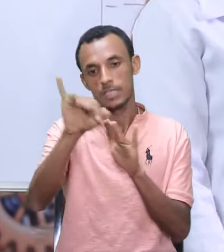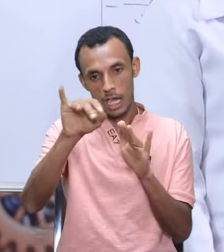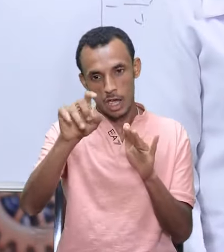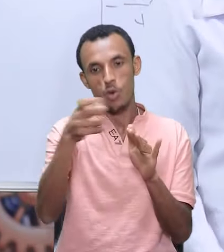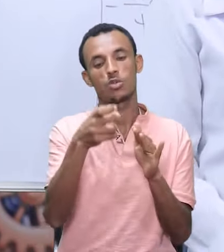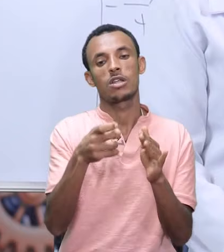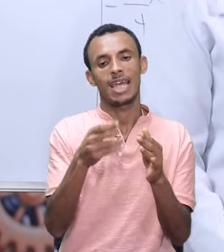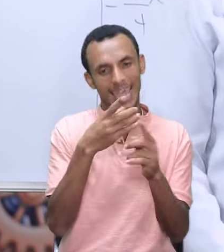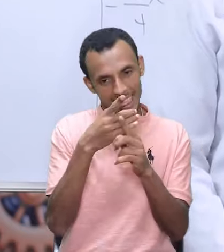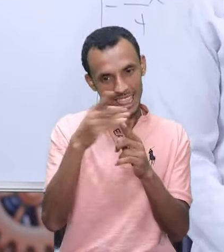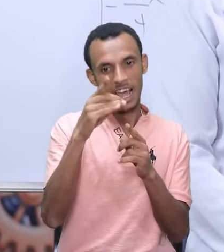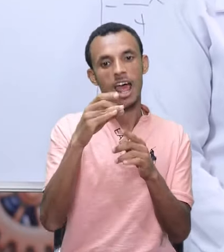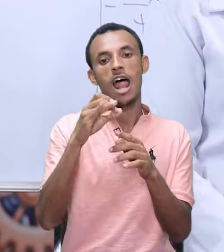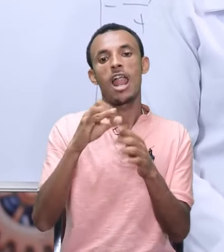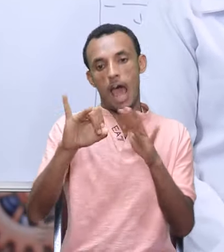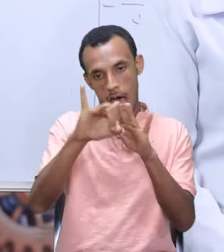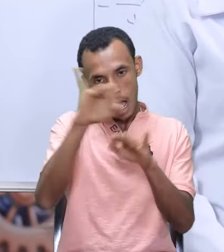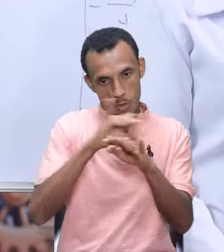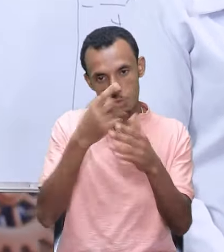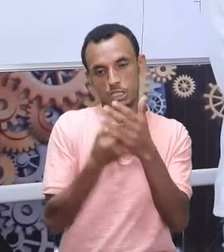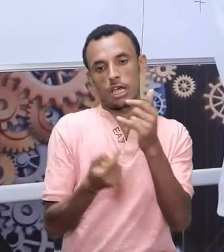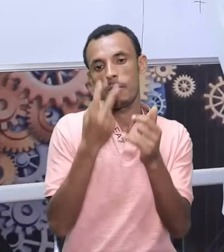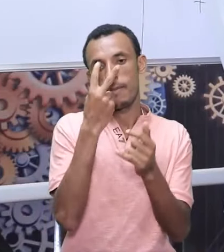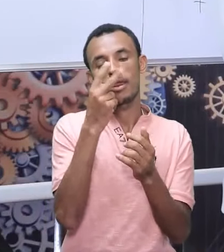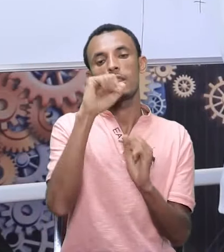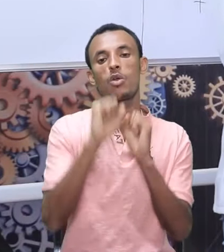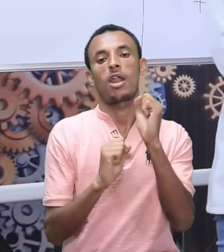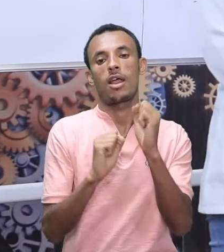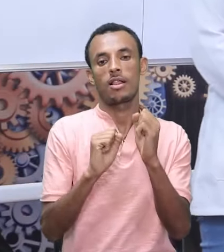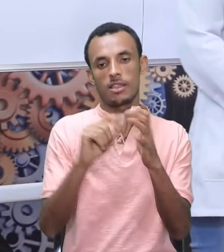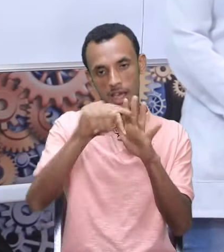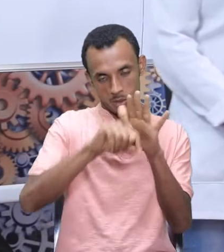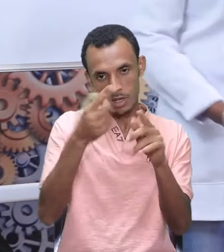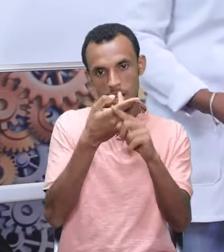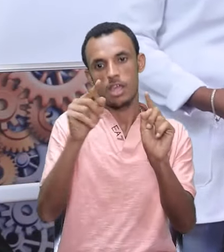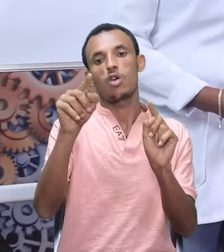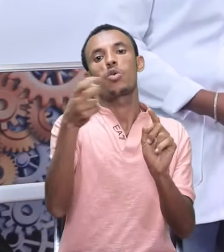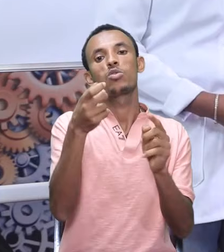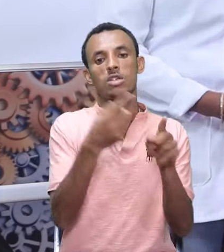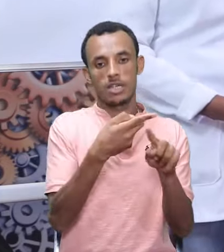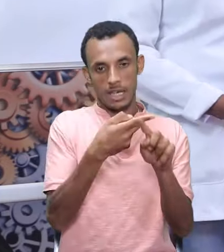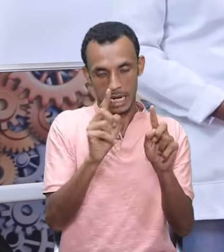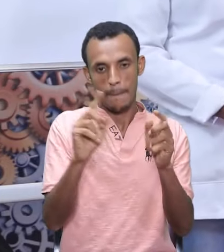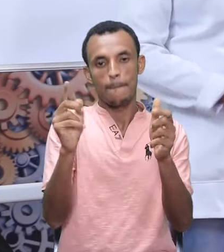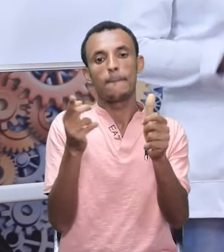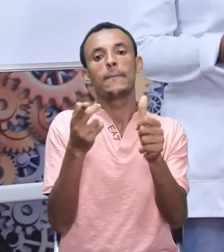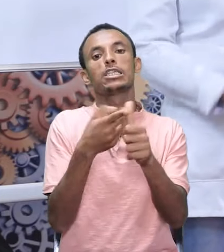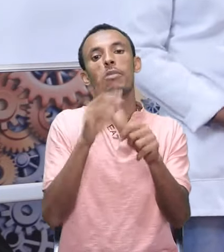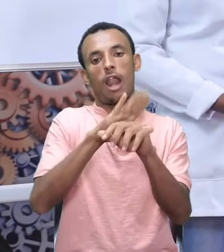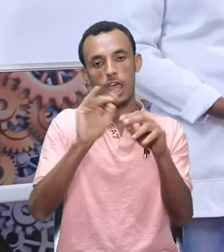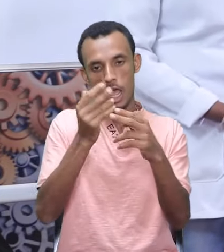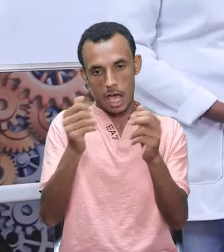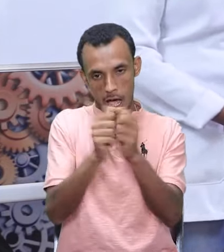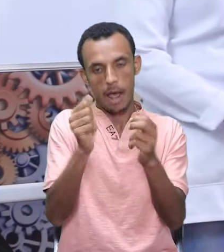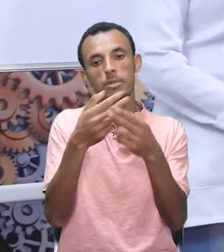የሆኑትን ቀጥታ ለአላቸው ብቻ በማየት እናወዳድራለን ታህታቸው የተለያዩትን ግን መጀመሪያ የጋራ ብዜት በመፈለግ